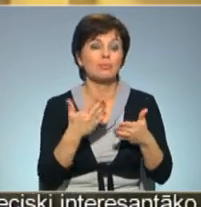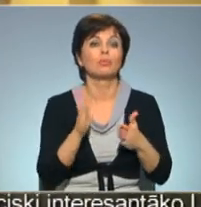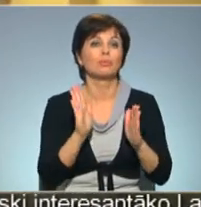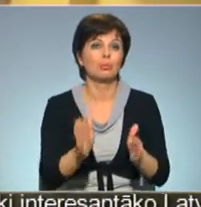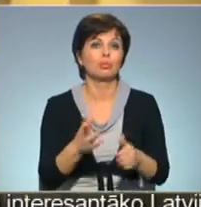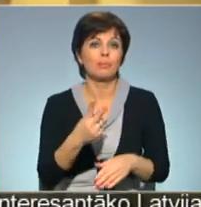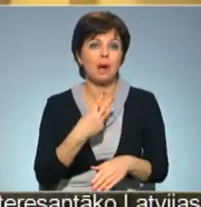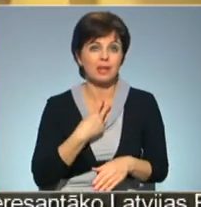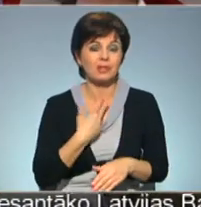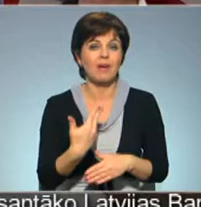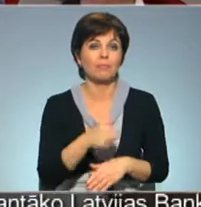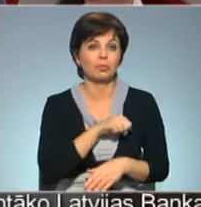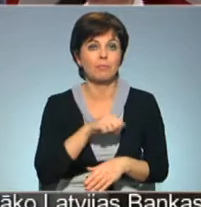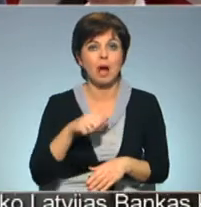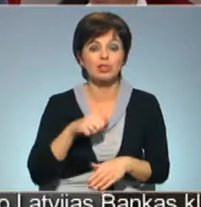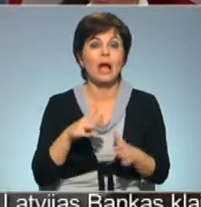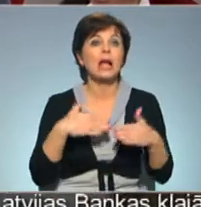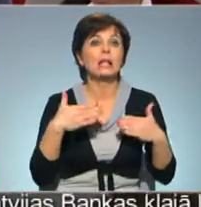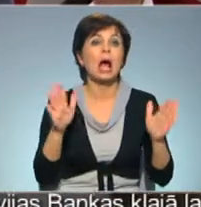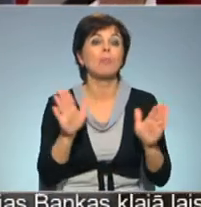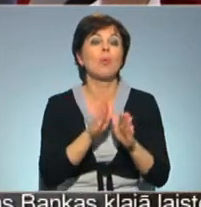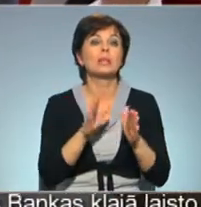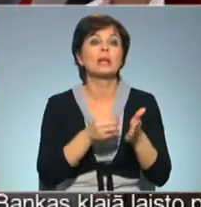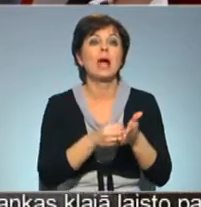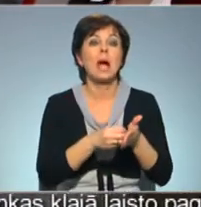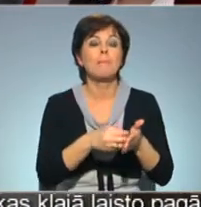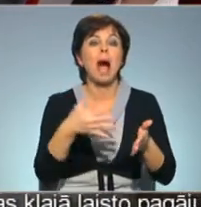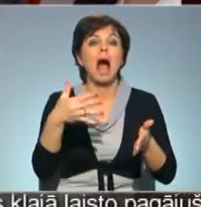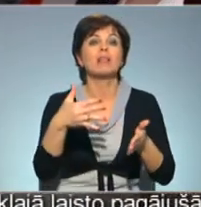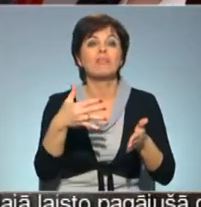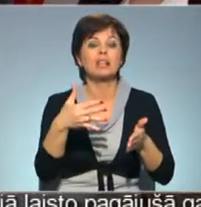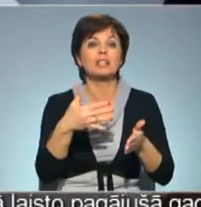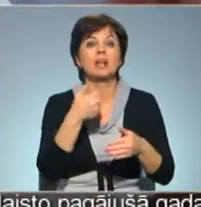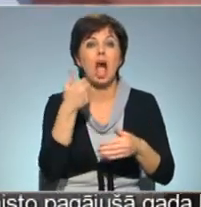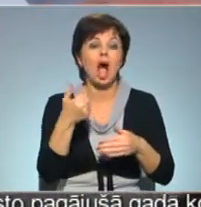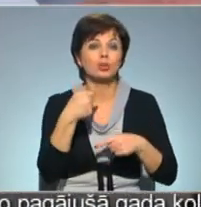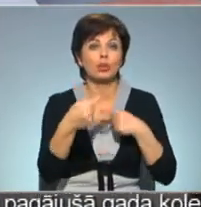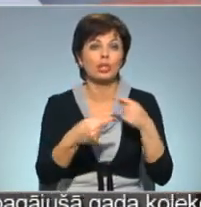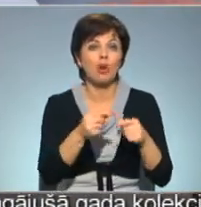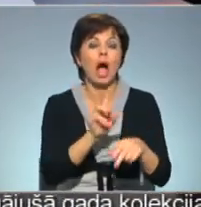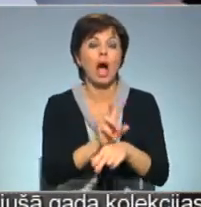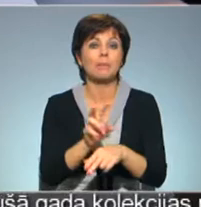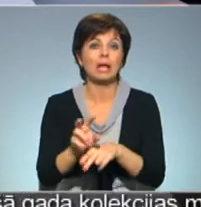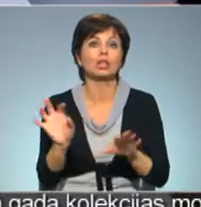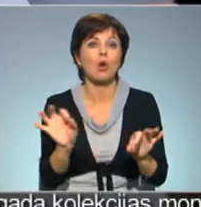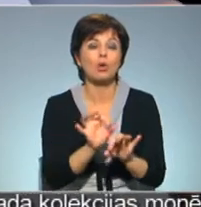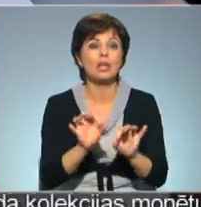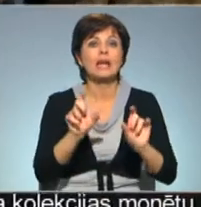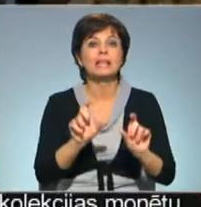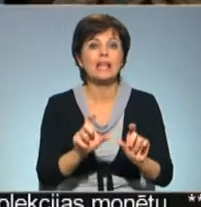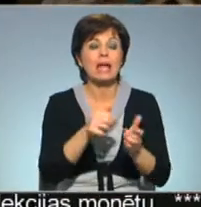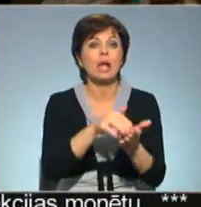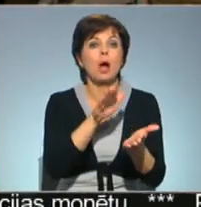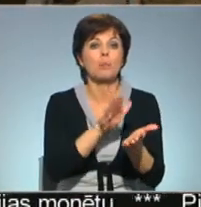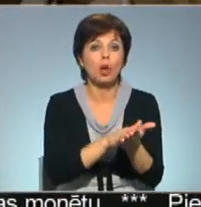pārsteigumi, arī mums pašiem. Lielās mūzikas balvas žūrī darbojas visu gadu, apmeklējot koncerts un ik mēnesi tiekoties sēdēs, ko protokolē.